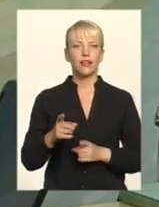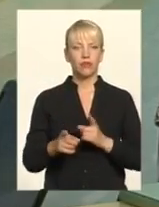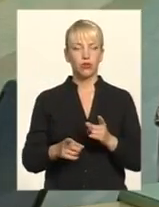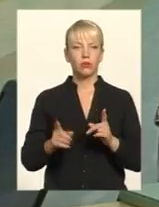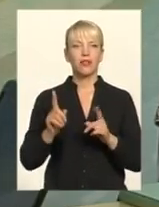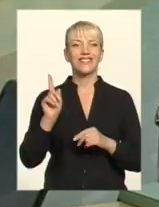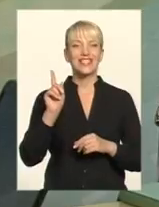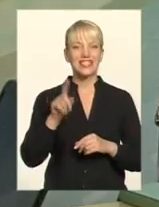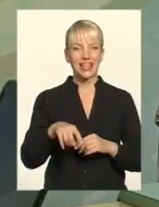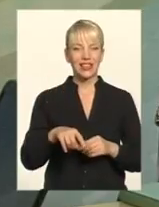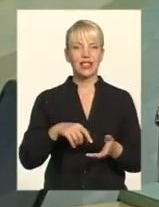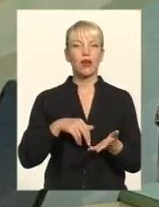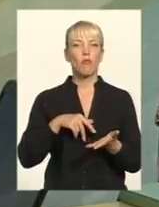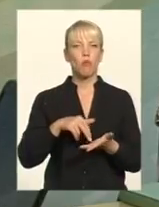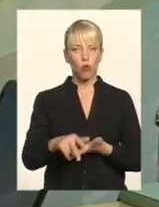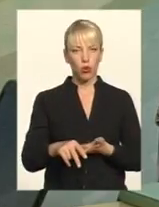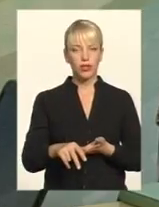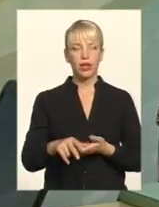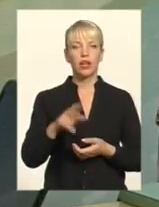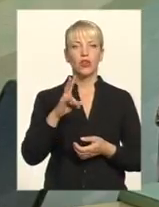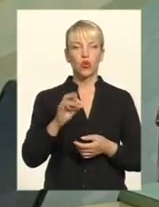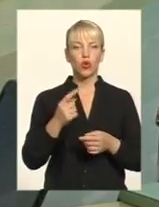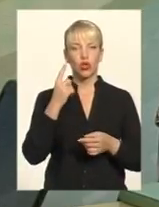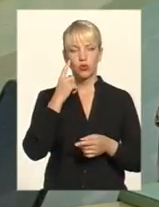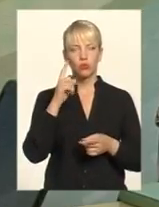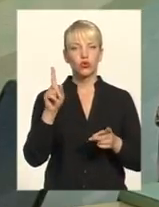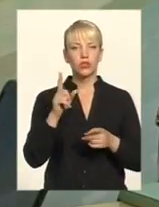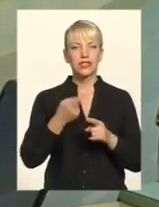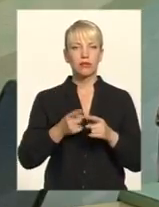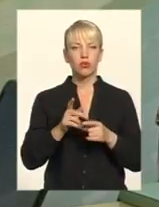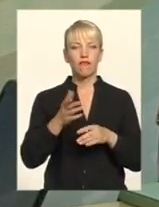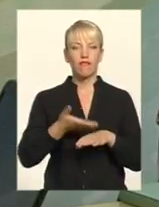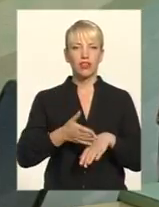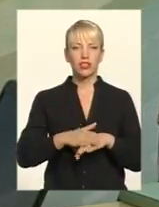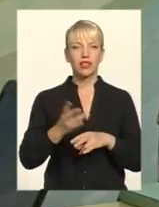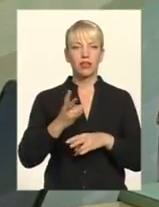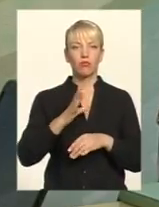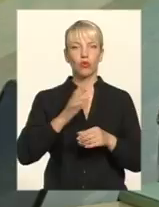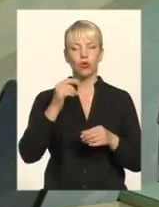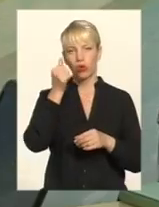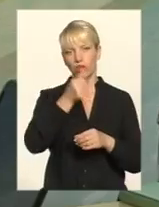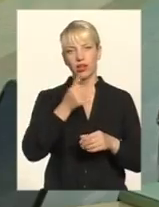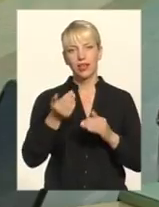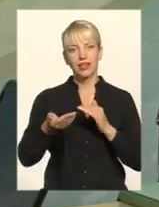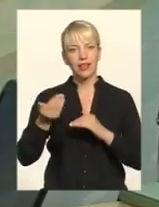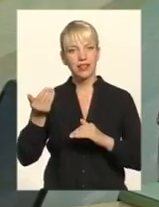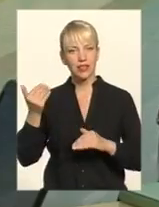пройде, але я думаю, вона буде важка, треба було, я думаю, рік її назад проводити. Для того, щоб